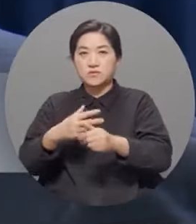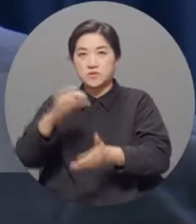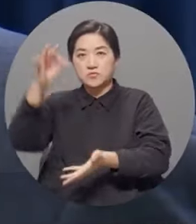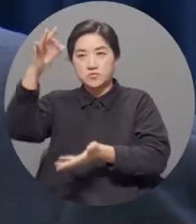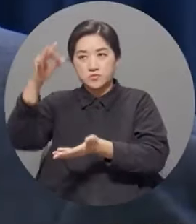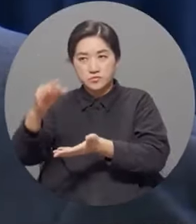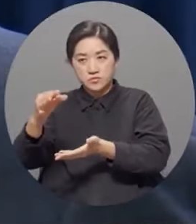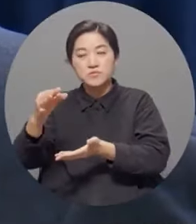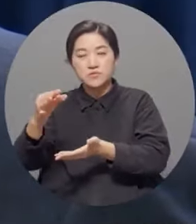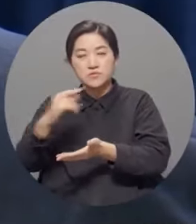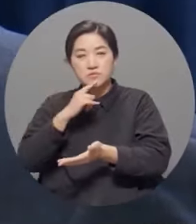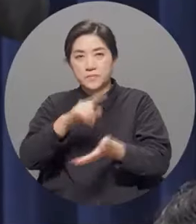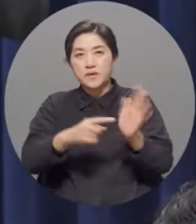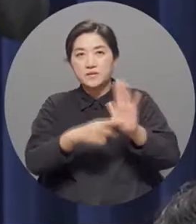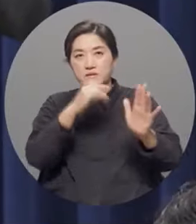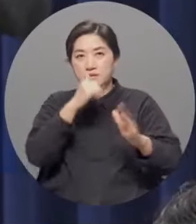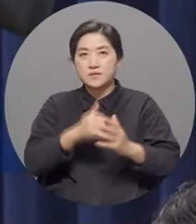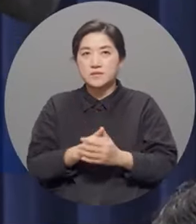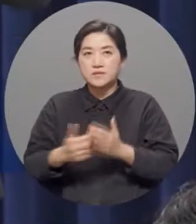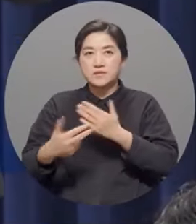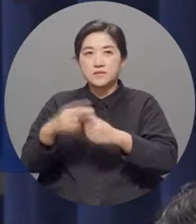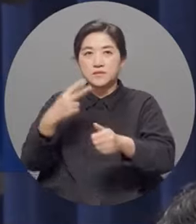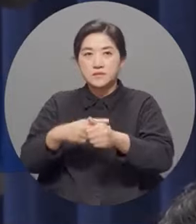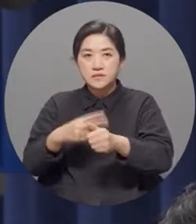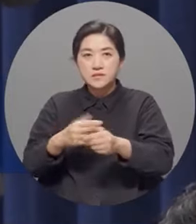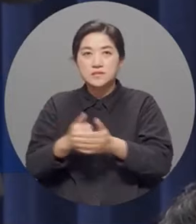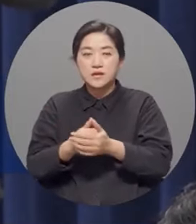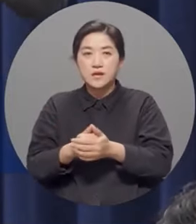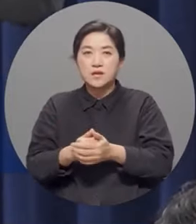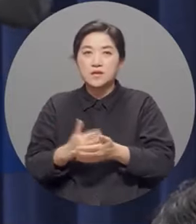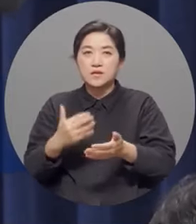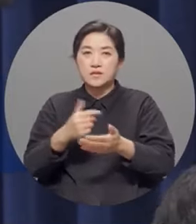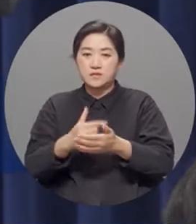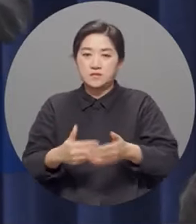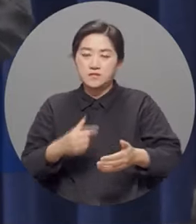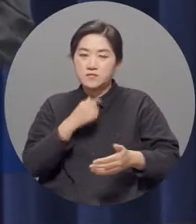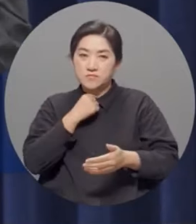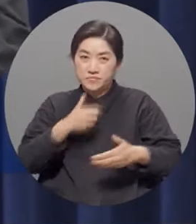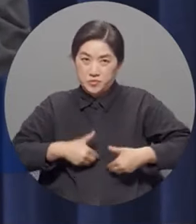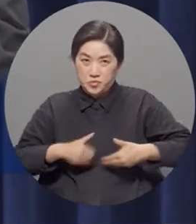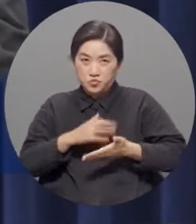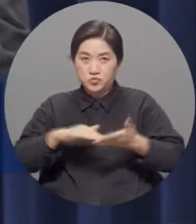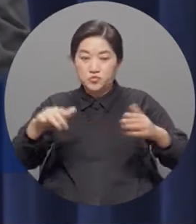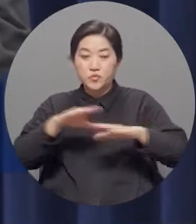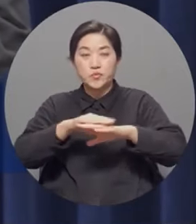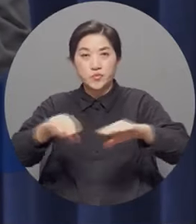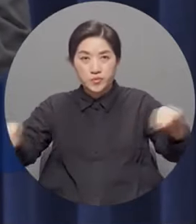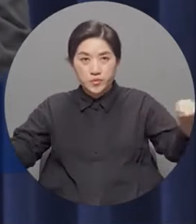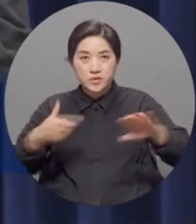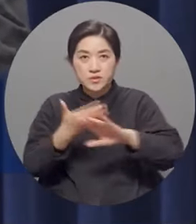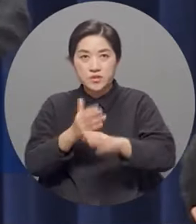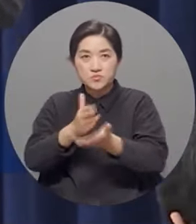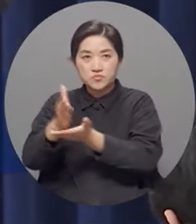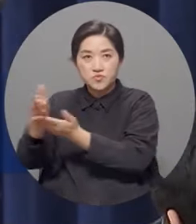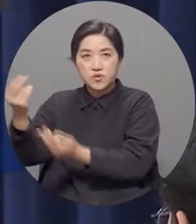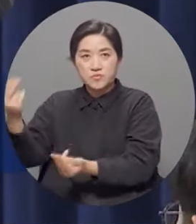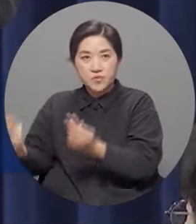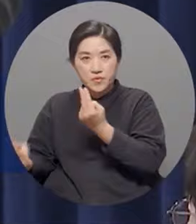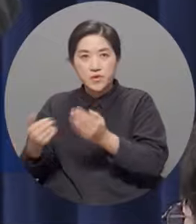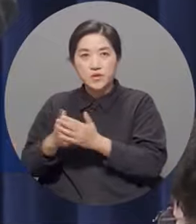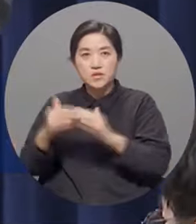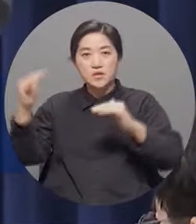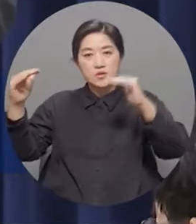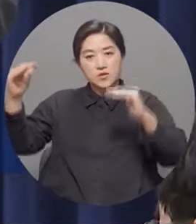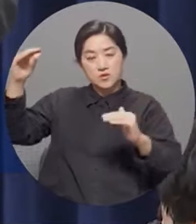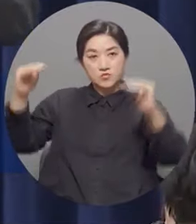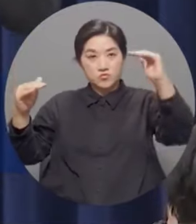취지로 말하기도 했습니다. 의사 인력에 대한 초과 수요가 해소됨에 따라서 타 분야와 비교할 때 균형